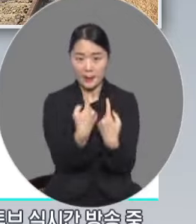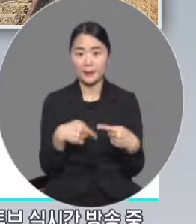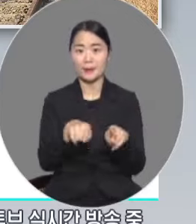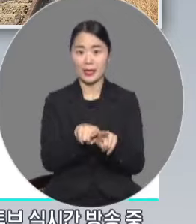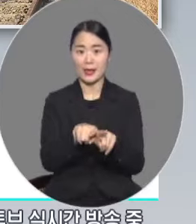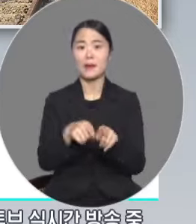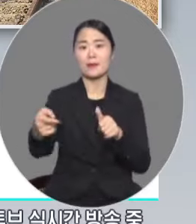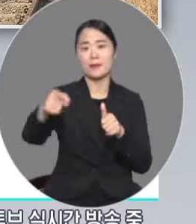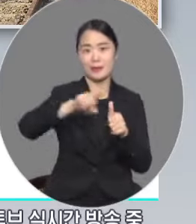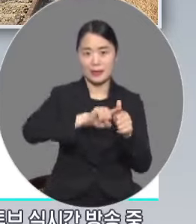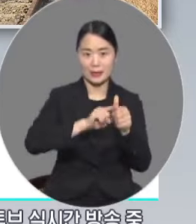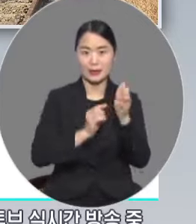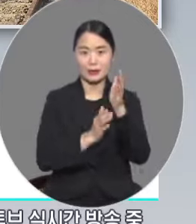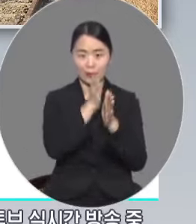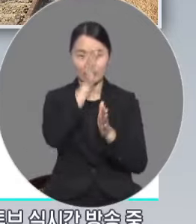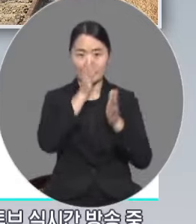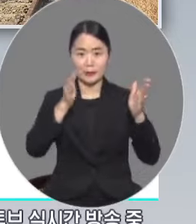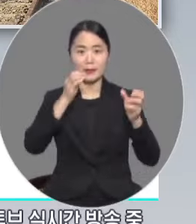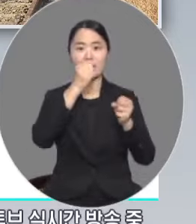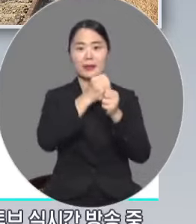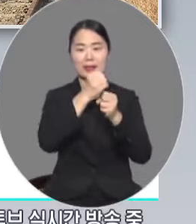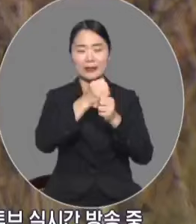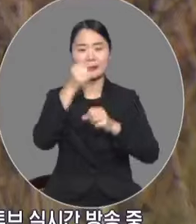계획입니다. 성기원 기자입니다.